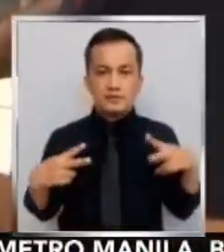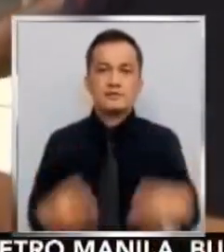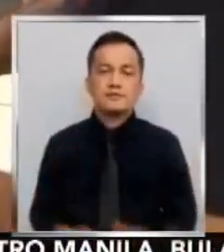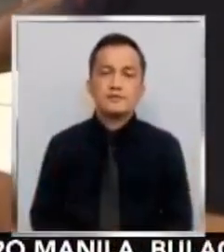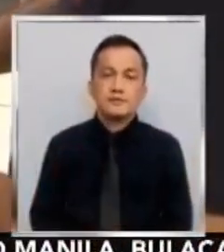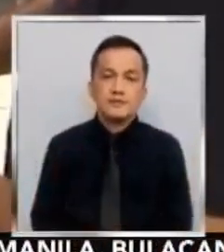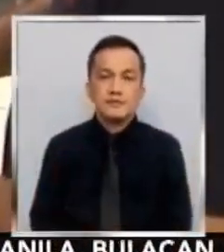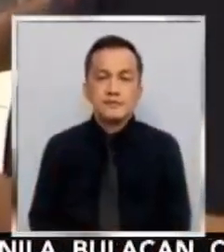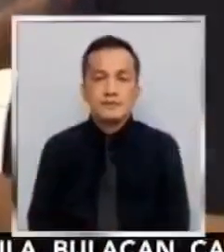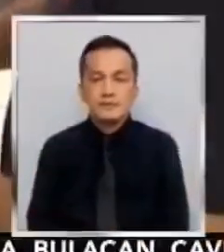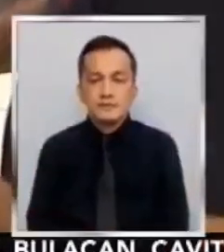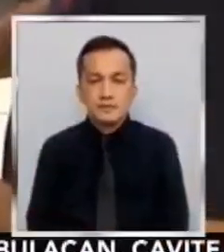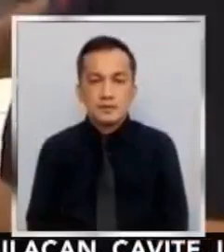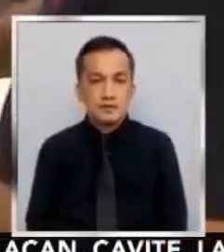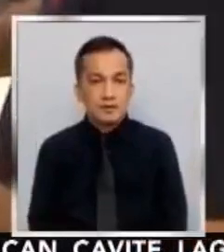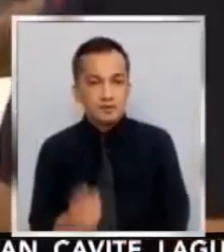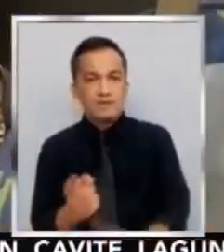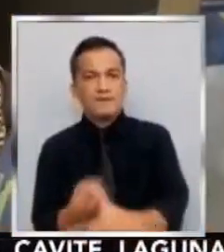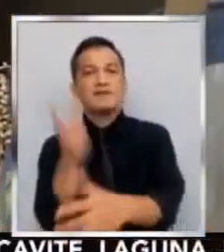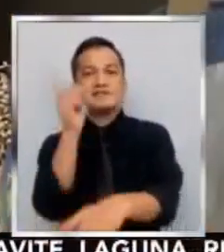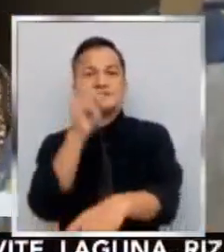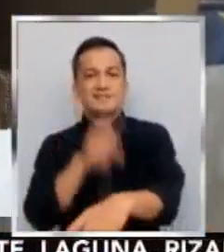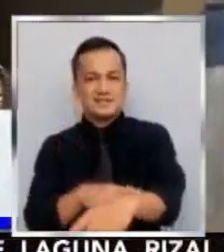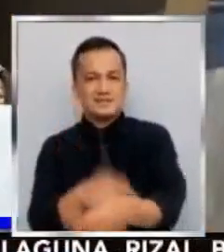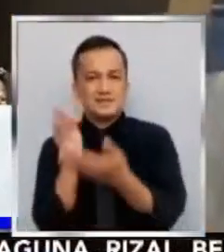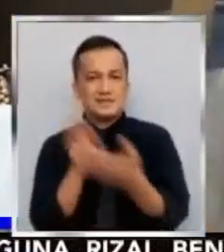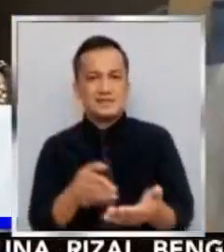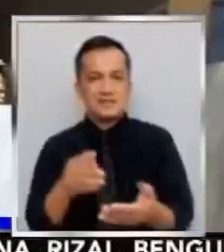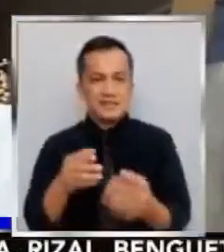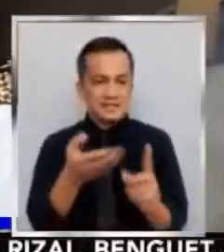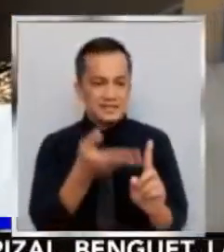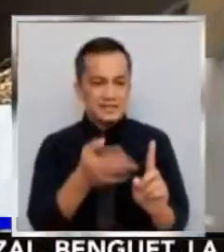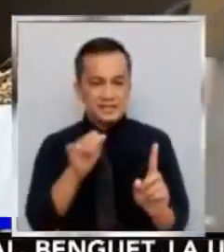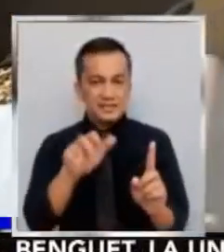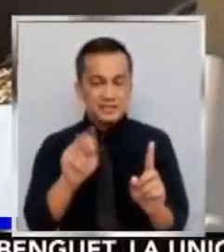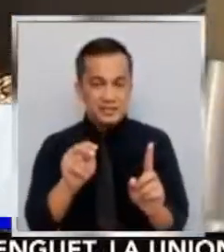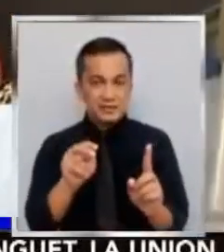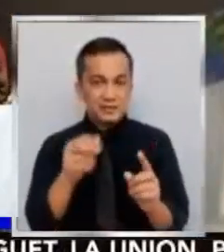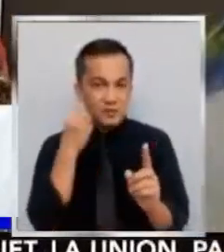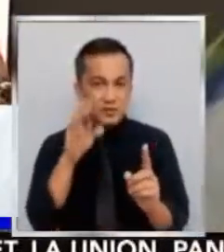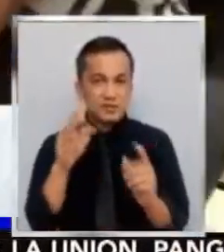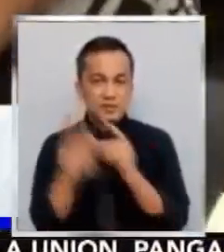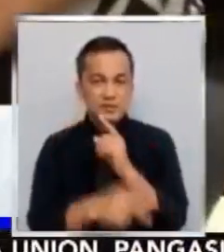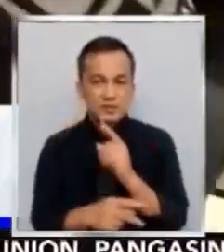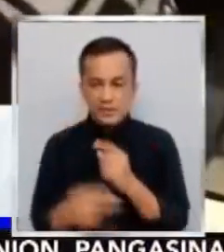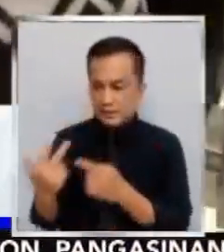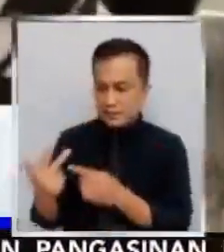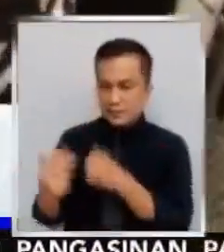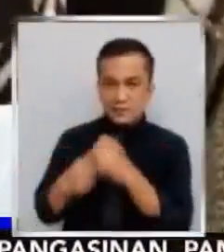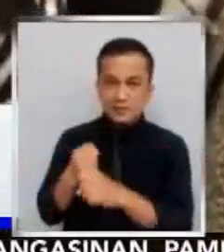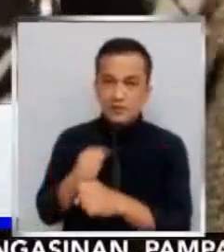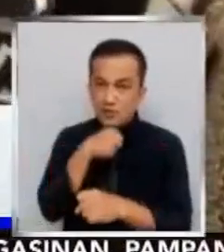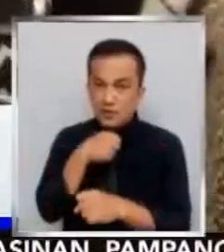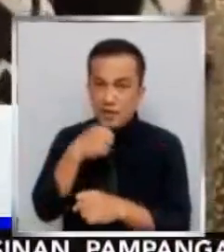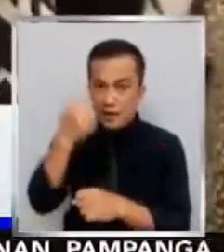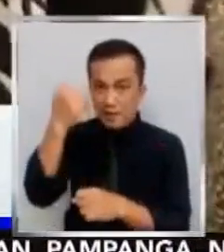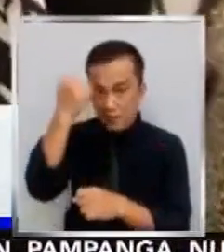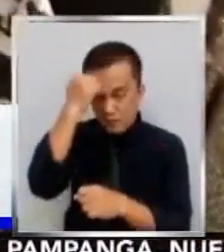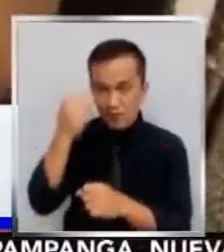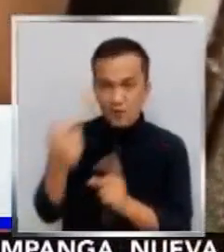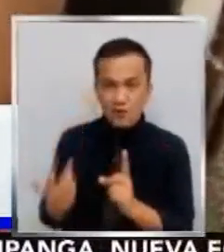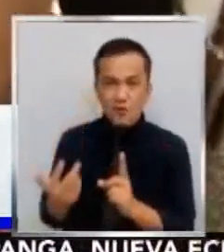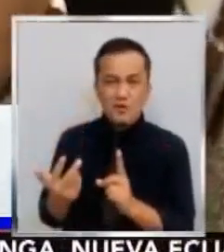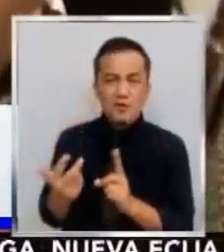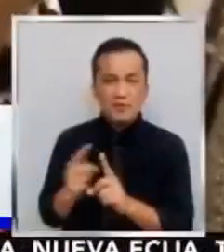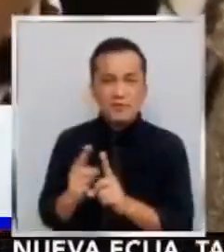Unang pagkakataon, madadala ni Jean Villamin pauwi ng probinsya ang kanyang 3 taong gulang na apo. Matagal na raw kasi nilang binabalak